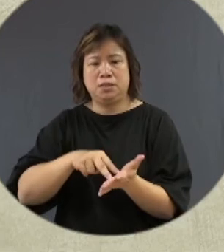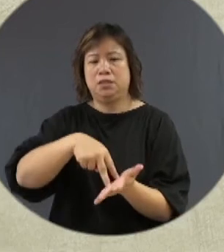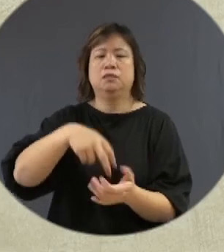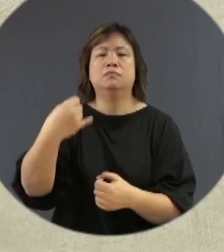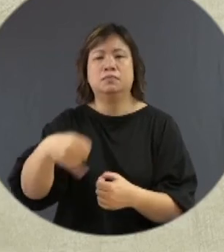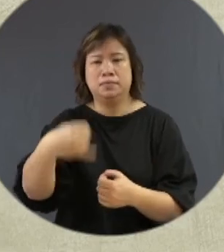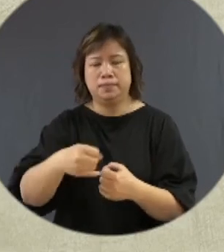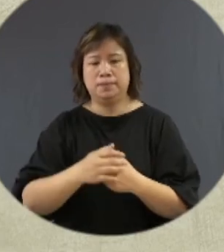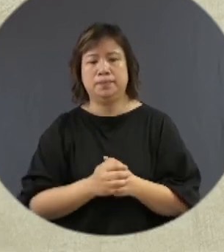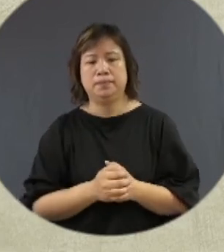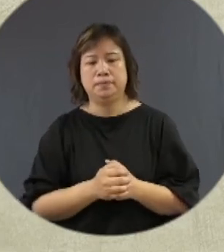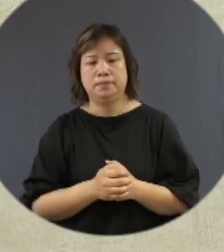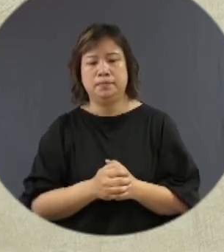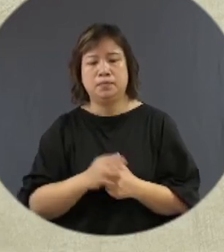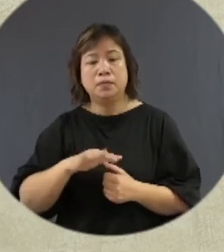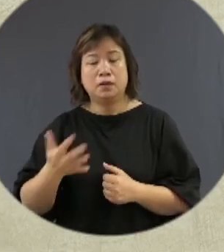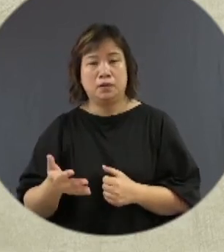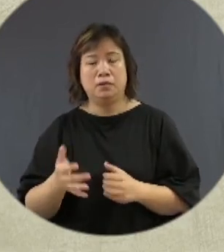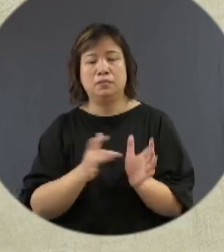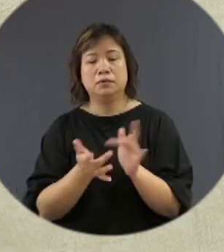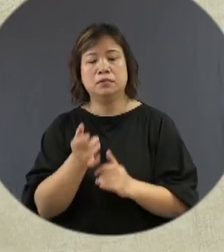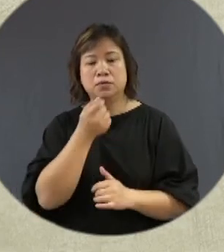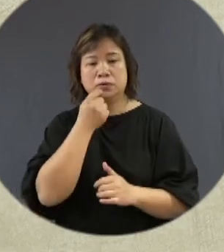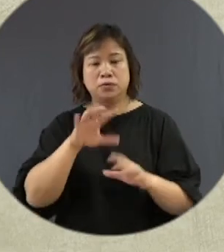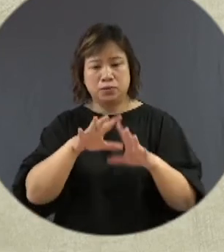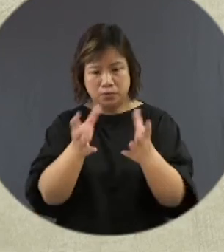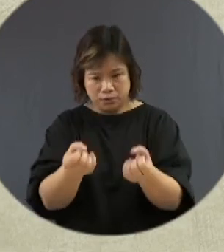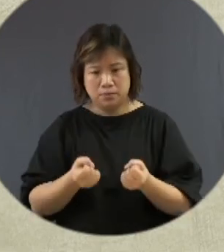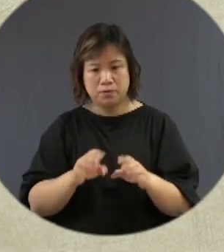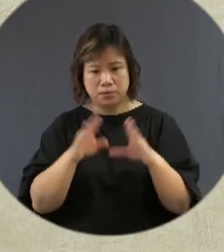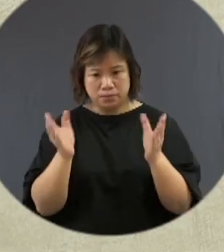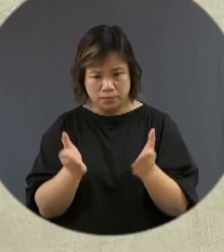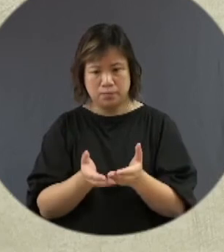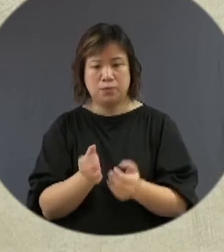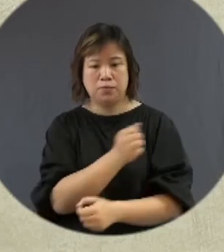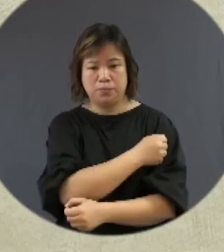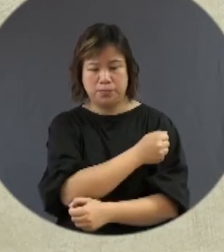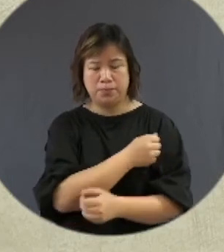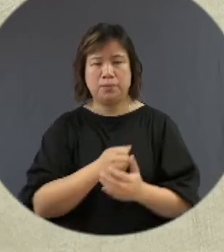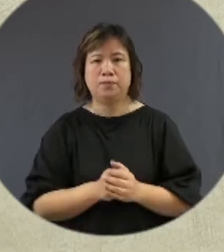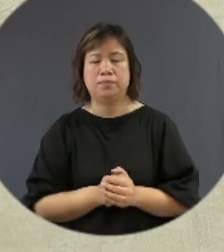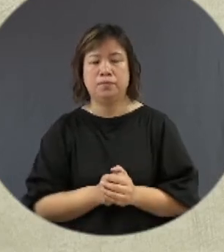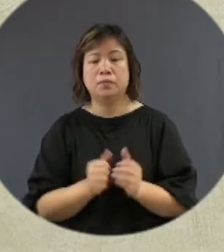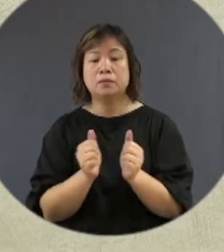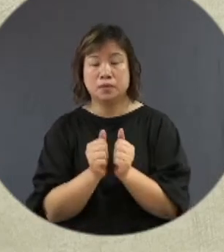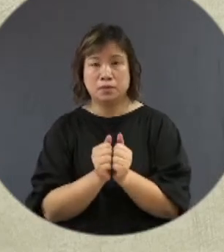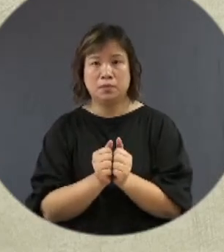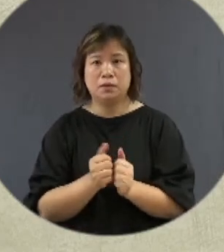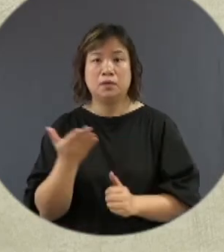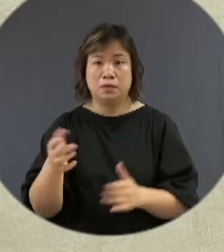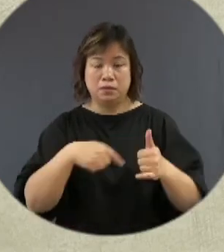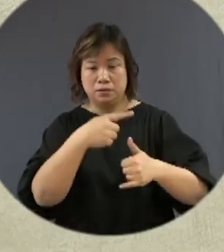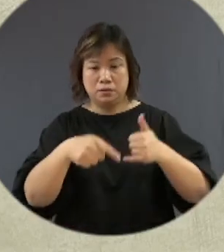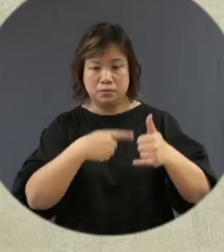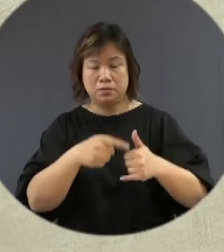身。但是耶稣愿意接受一切。朋友，你的身